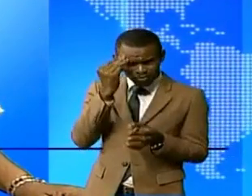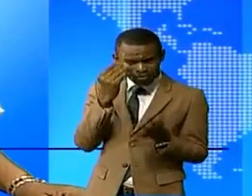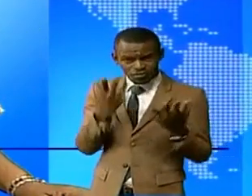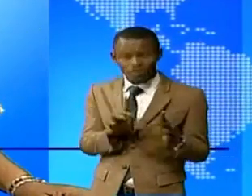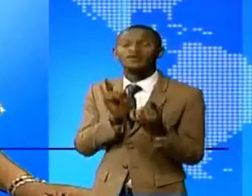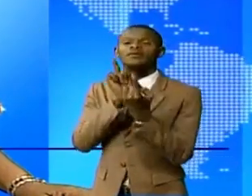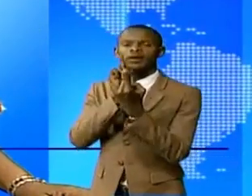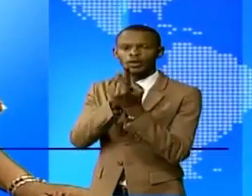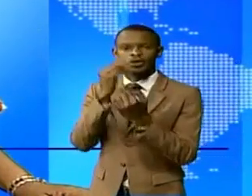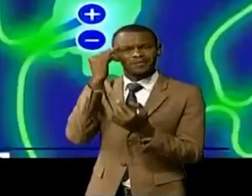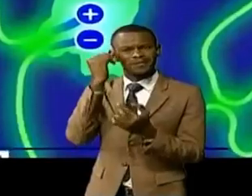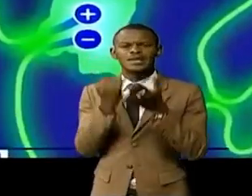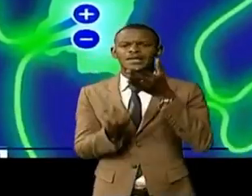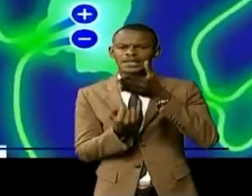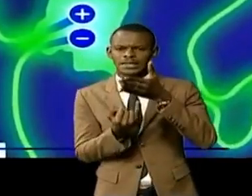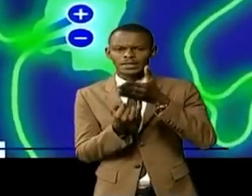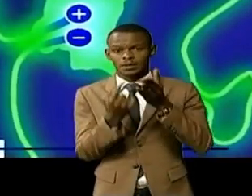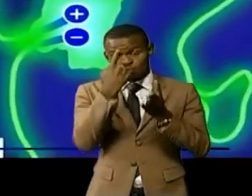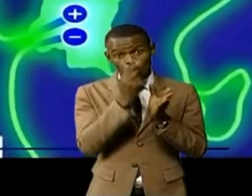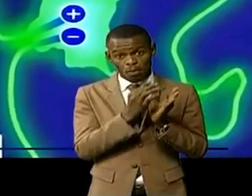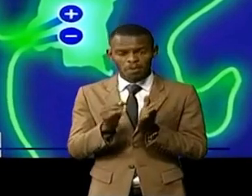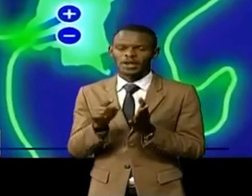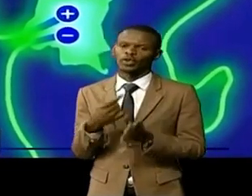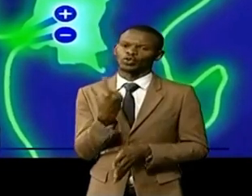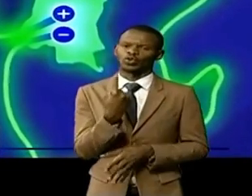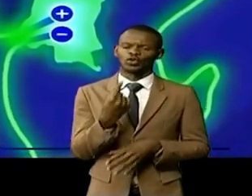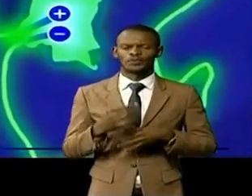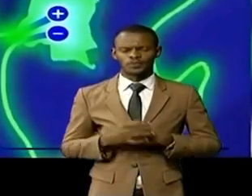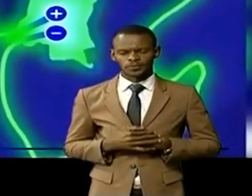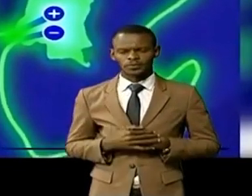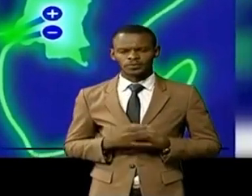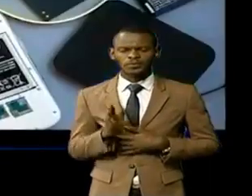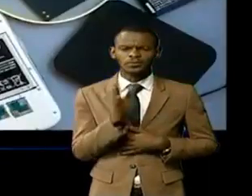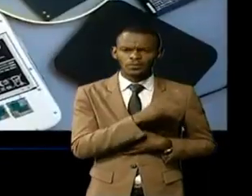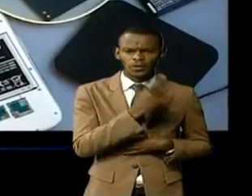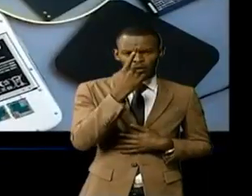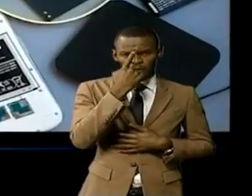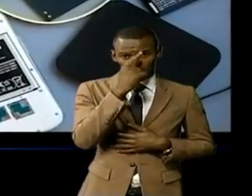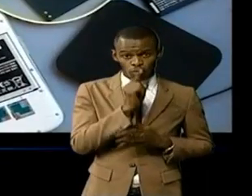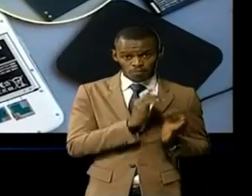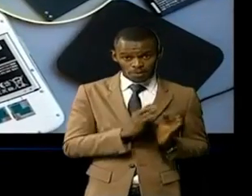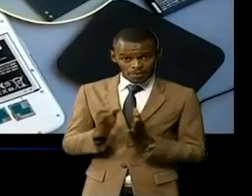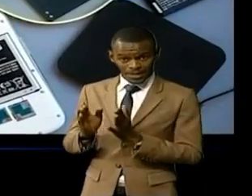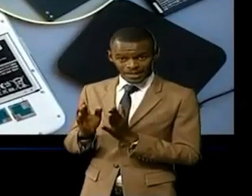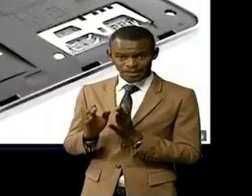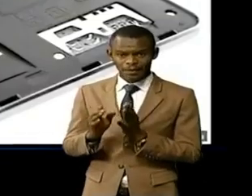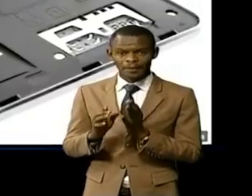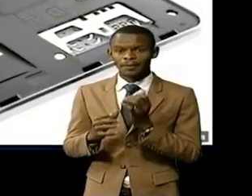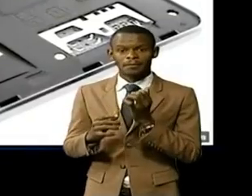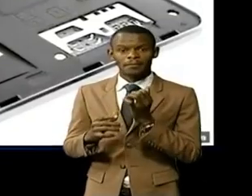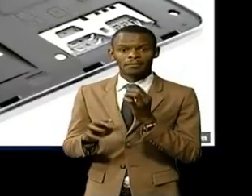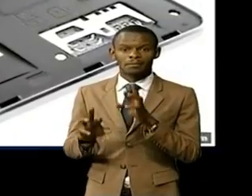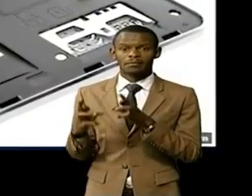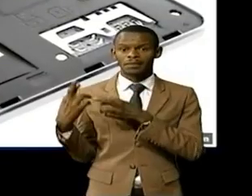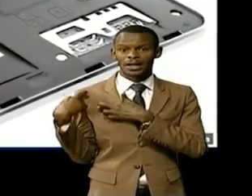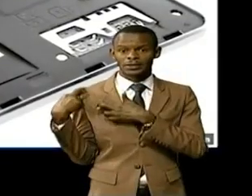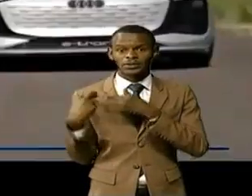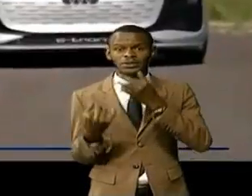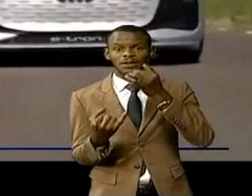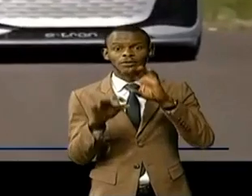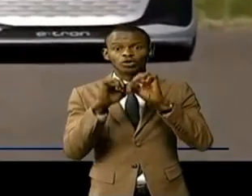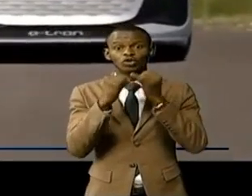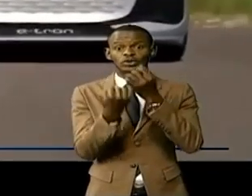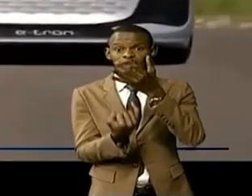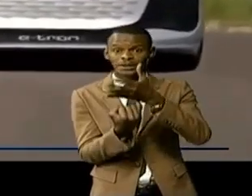de ces assises. En marge du forum des industriels œuvrant dans la chaîne des valeurs des batteries électriques,